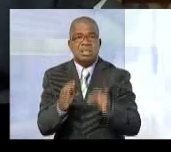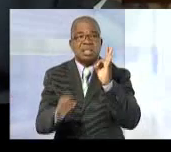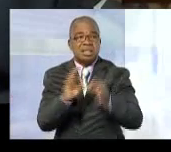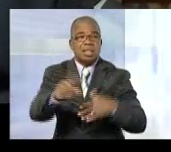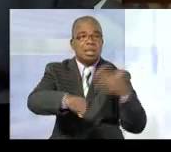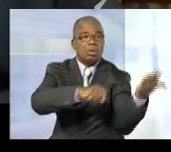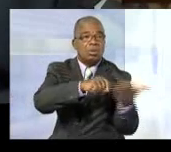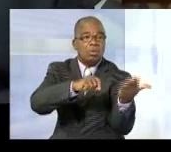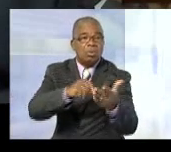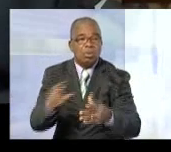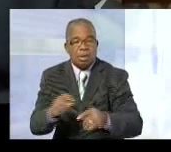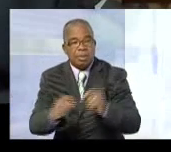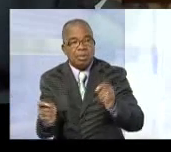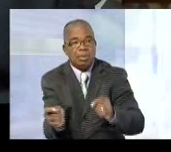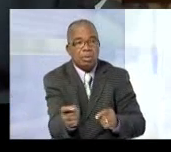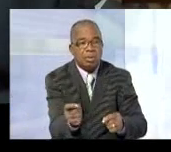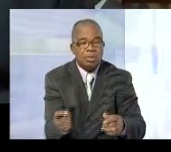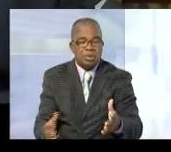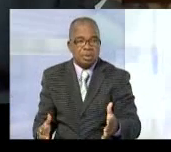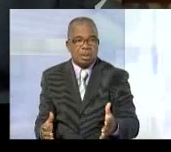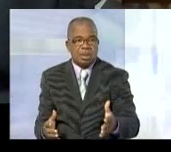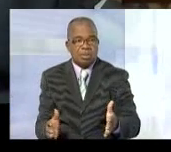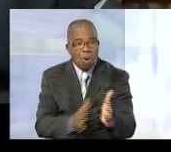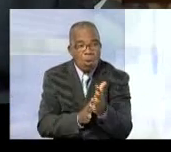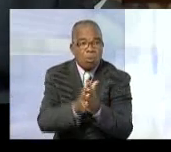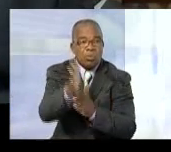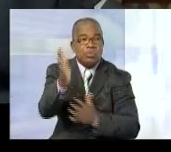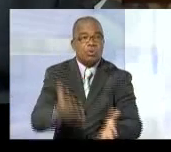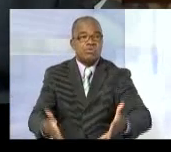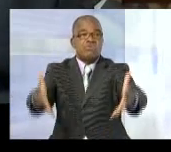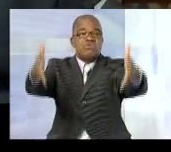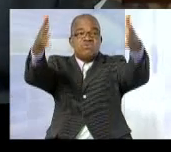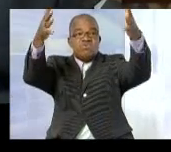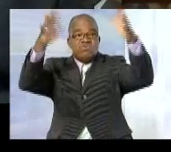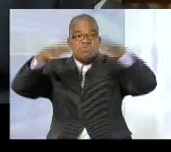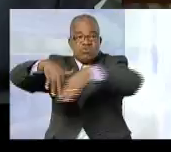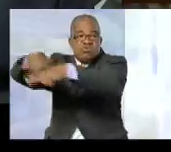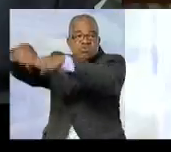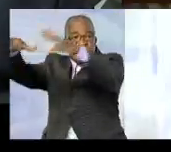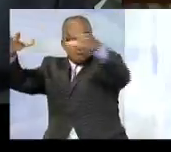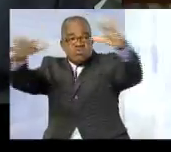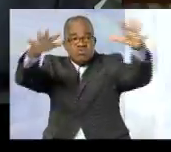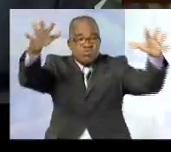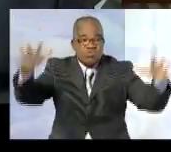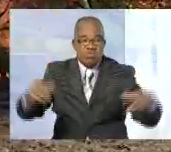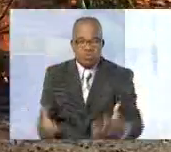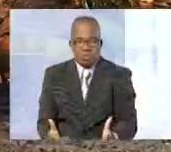chasse, les mégots de cigarettes que nous jetons représentent un risque grave